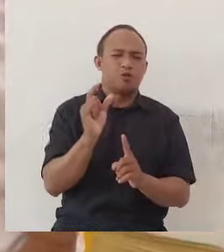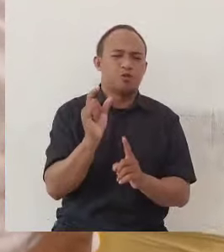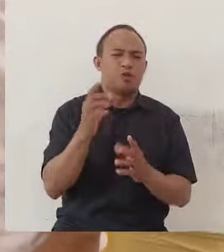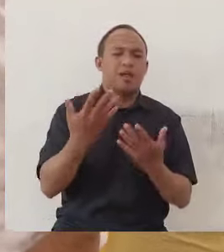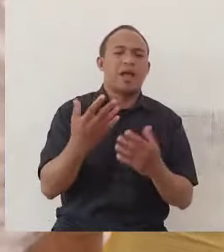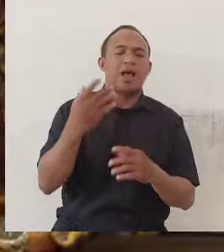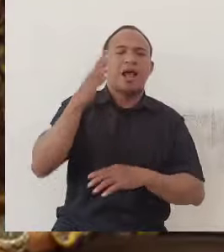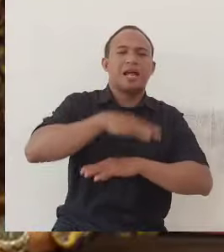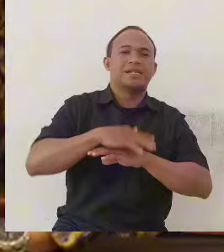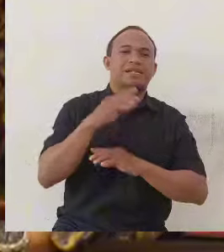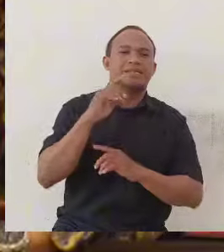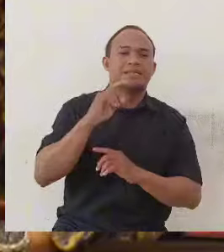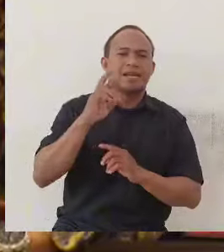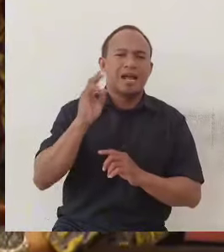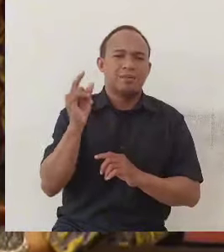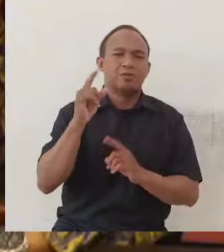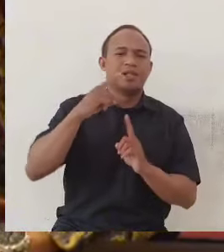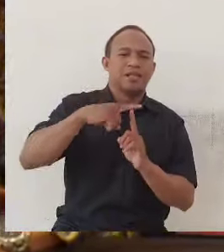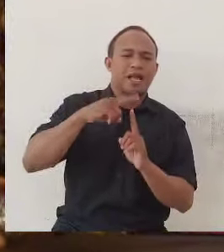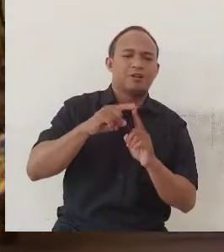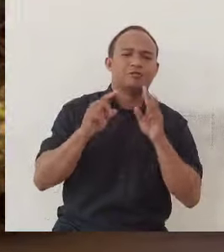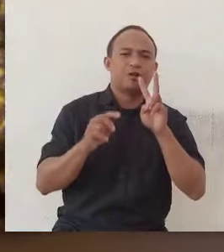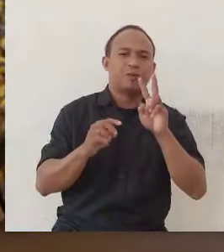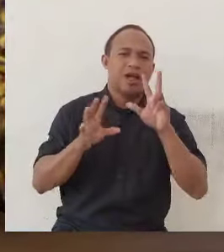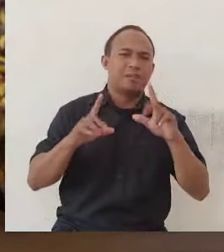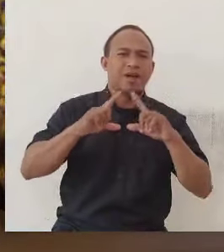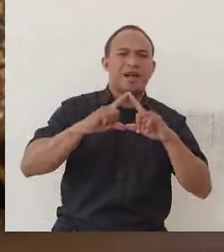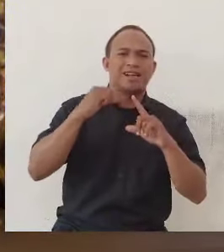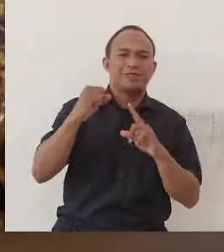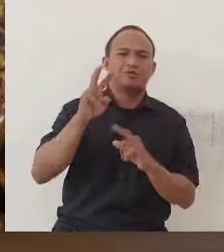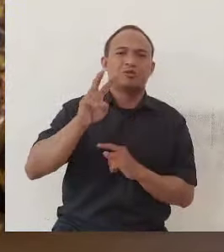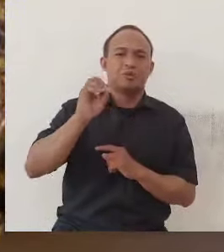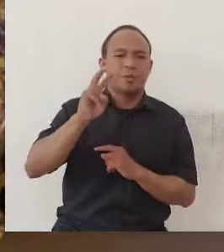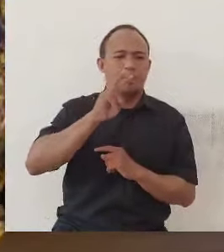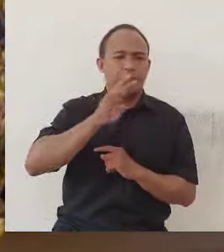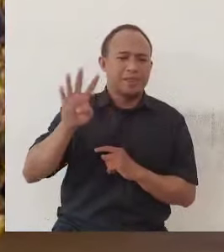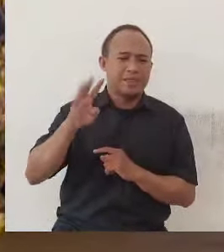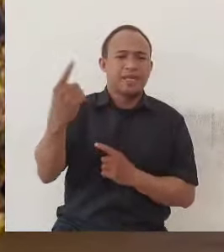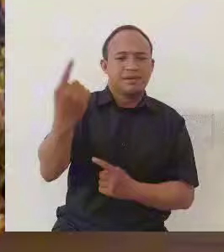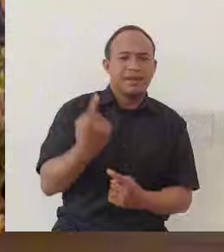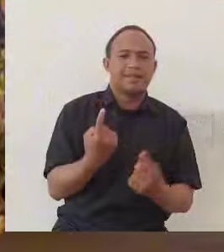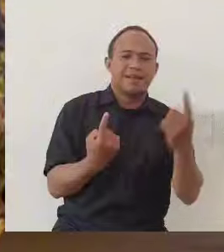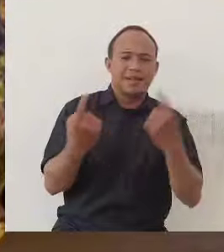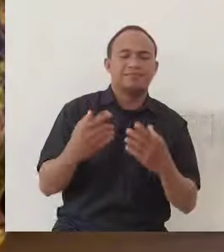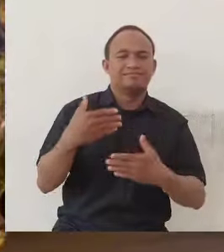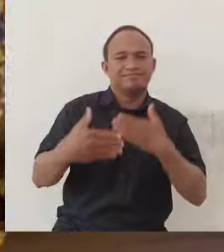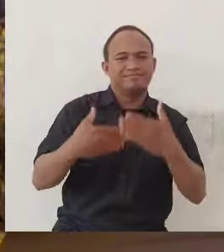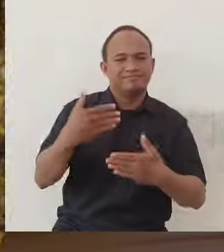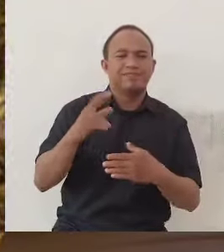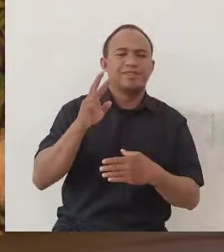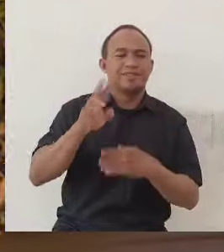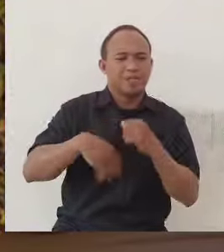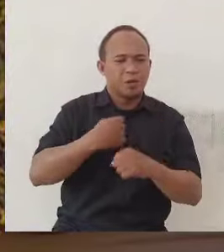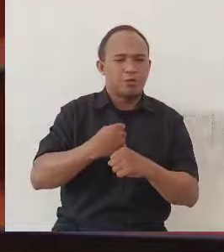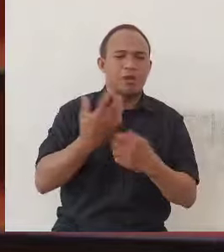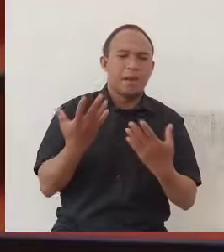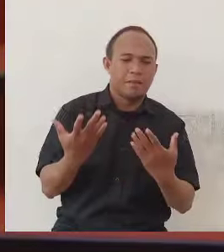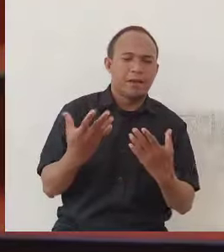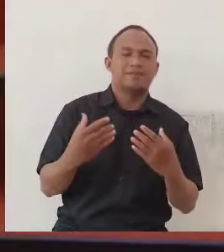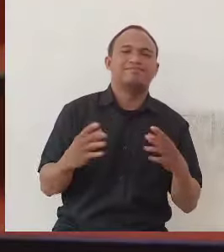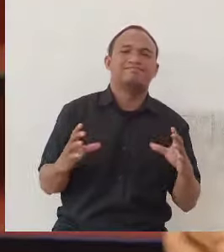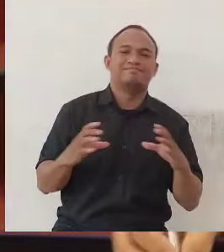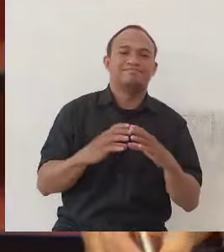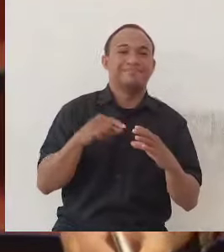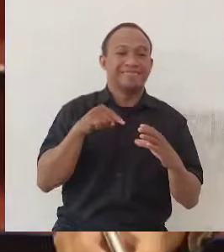Ulu, Rabu 28 Agustus 2024. Penandatanganan tersebut dilaksanakan pada rapat konsultasi